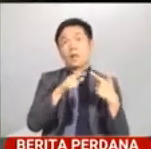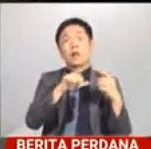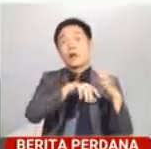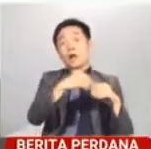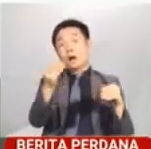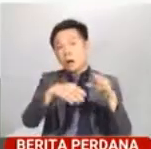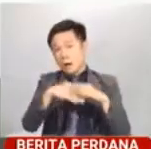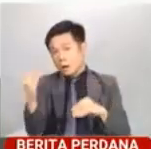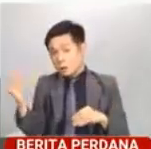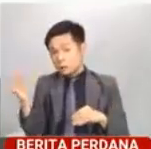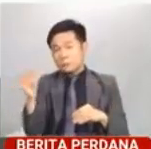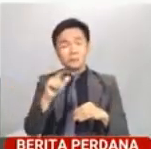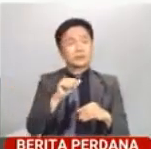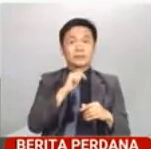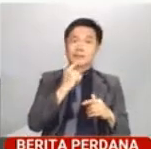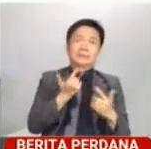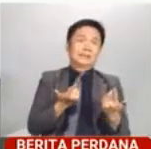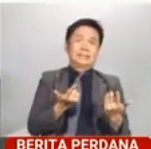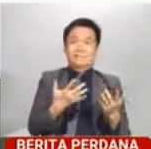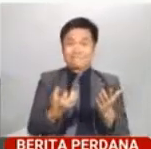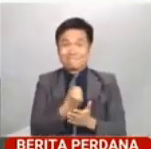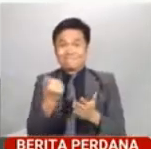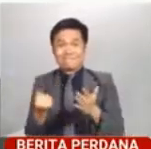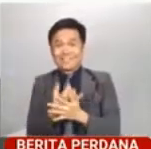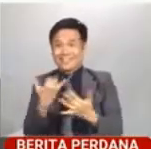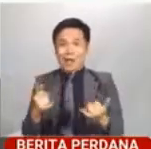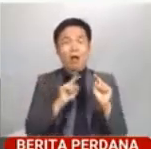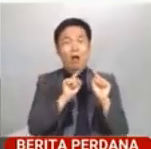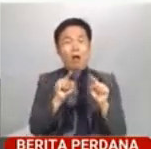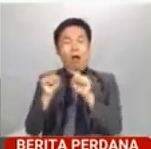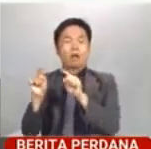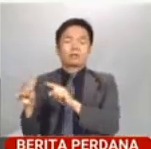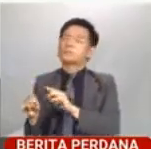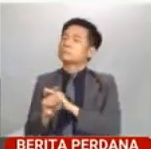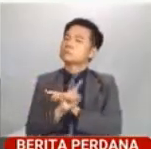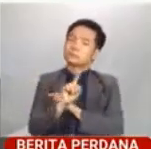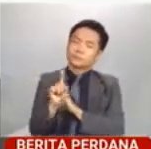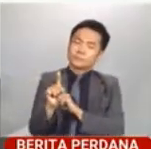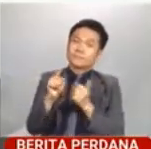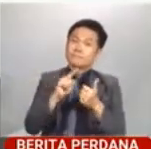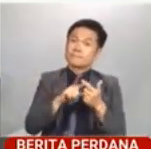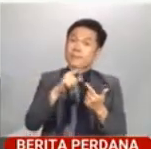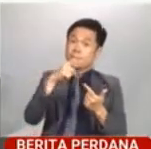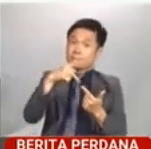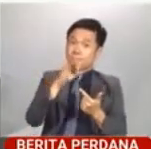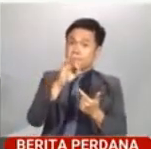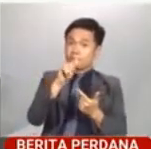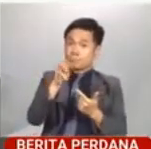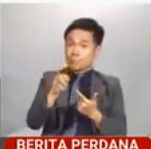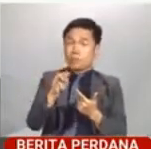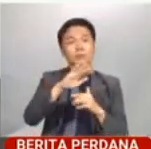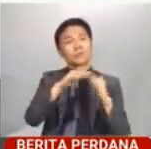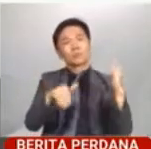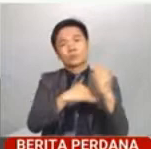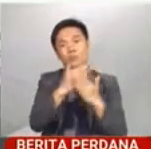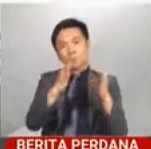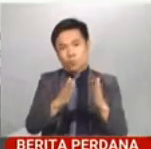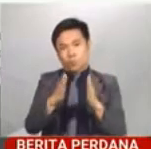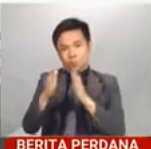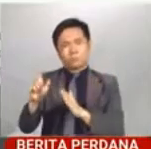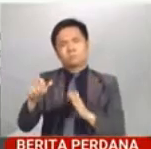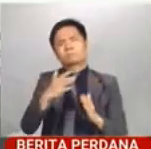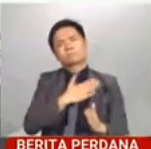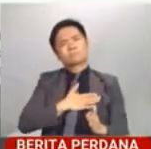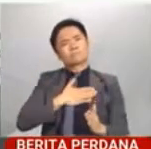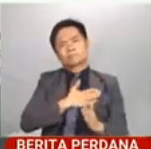pergerakan dan tidak mengabaikan sempatan atas pelepasan yang diberikan pmmjo mau semua pihak terutama nya setiap pasukan dapat